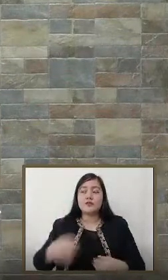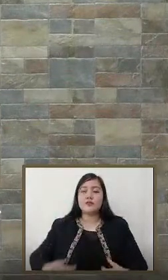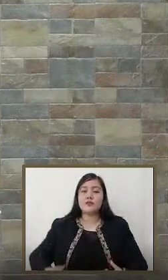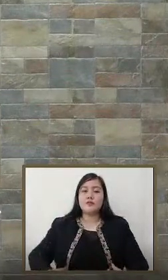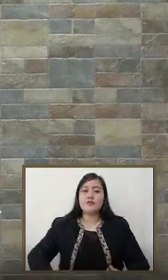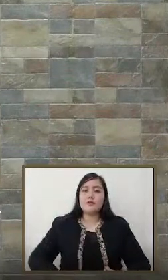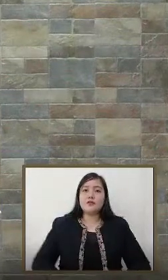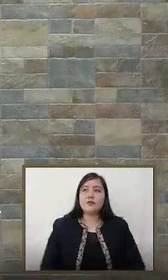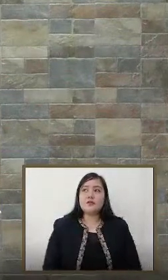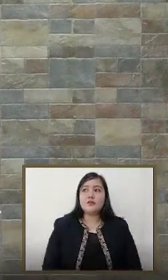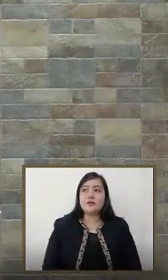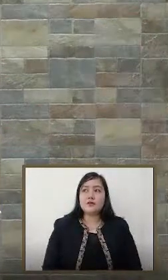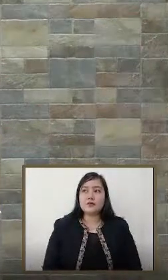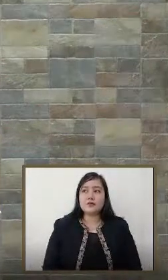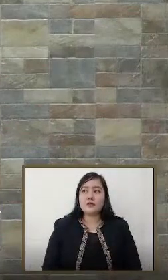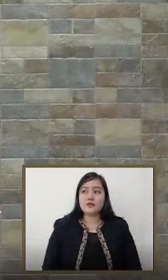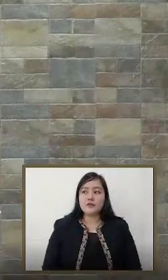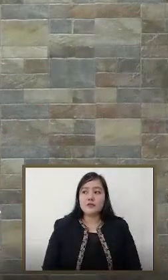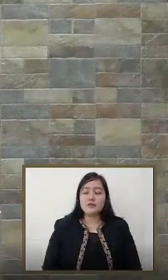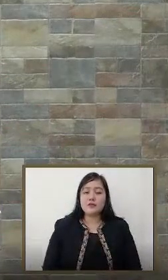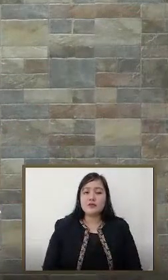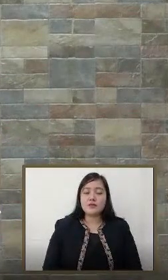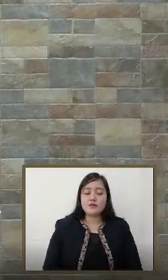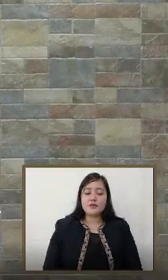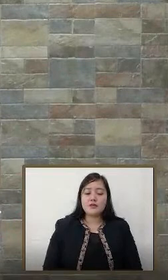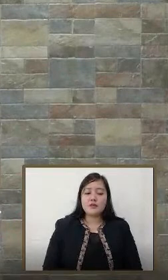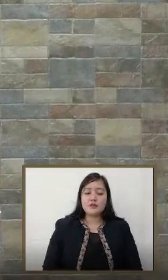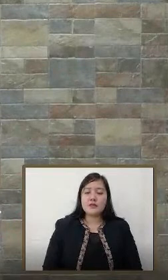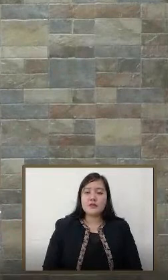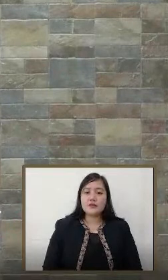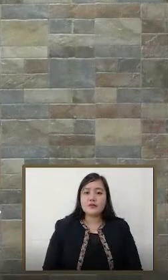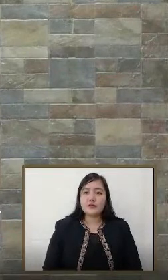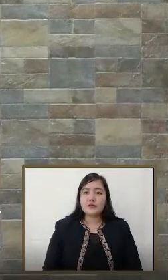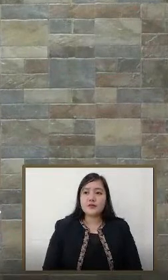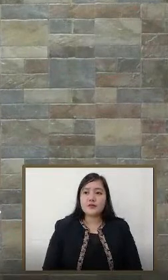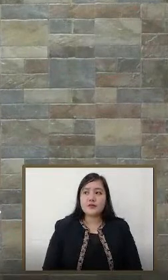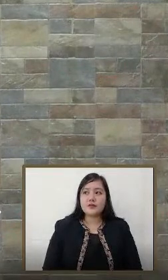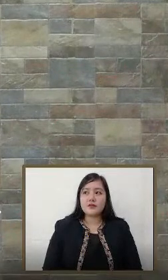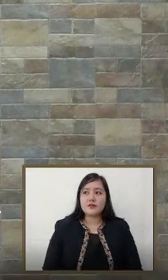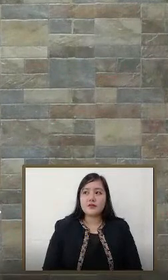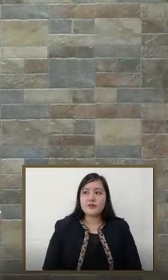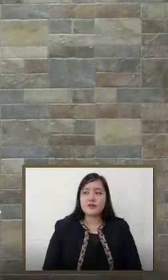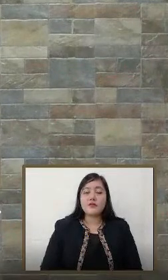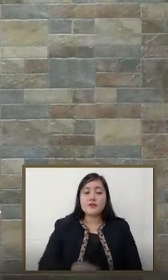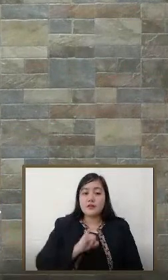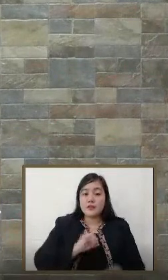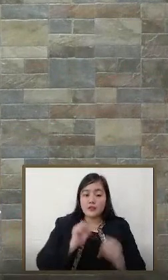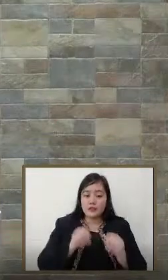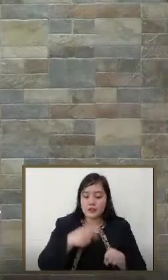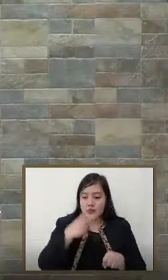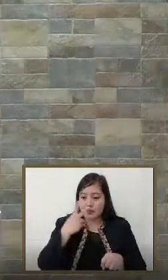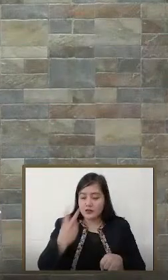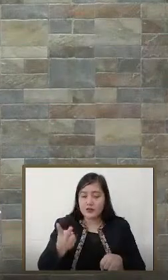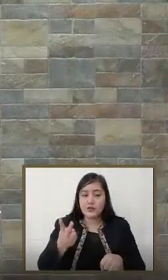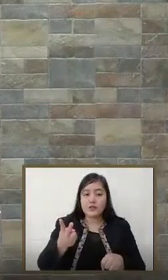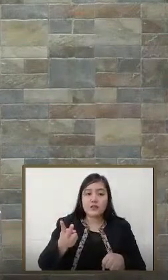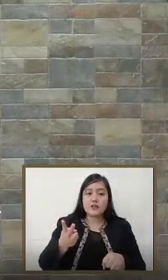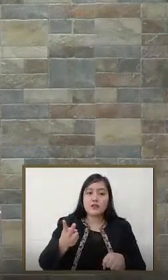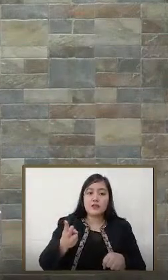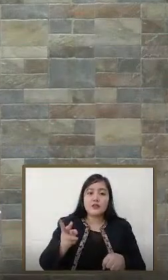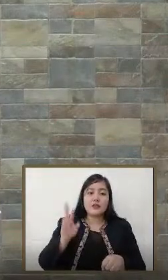Yeah, nasa loob. Yeah. But listen to me now. Nakikita ko yung kanyang pinupost, mga kapatid, at nagla-like din ako